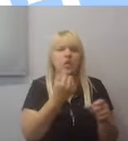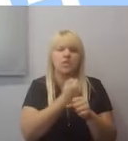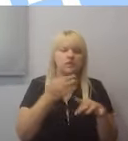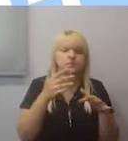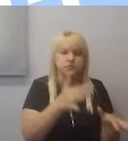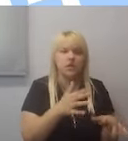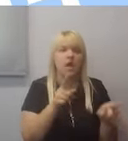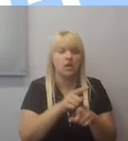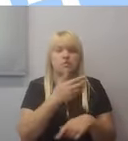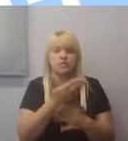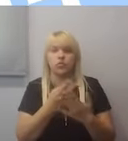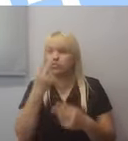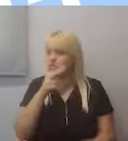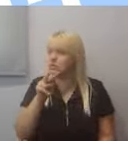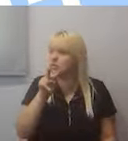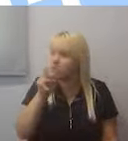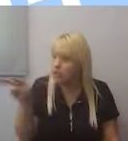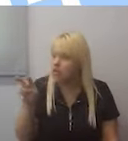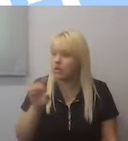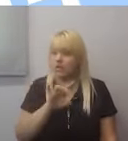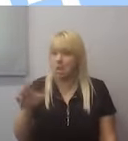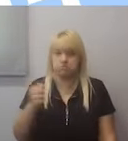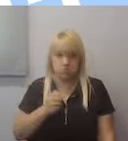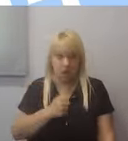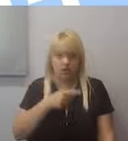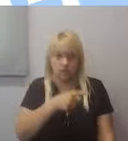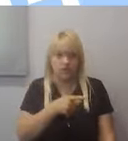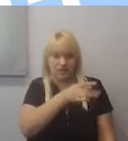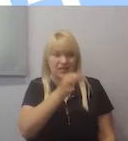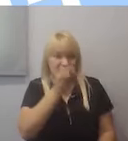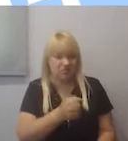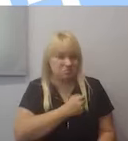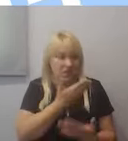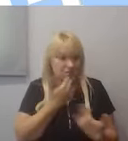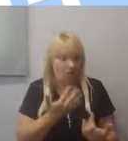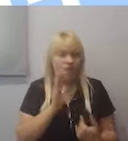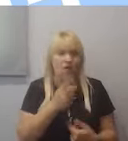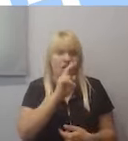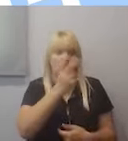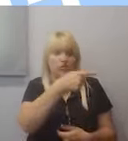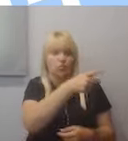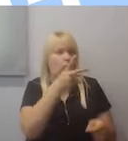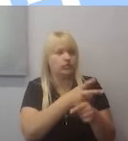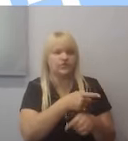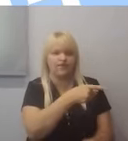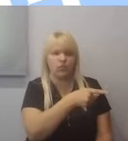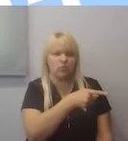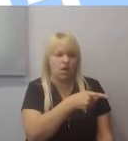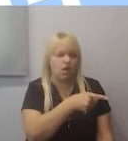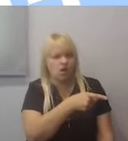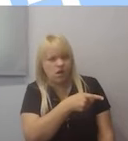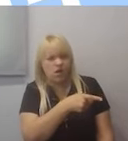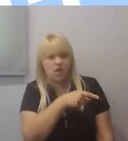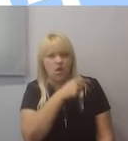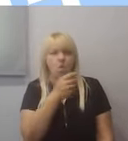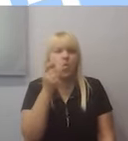dari un tu nebaidies tad nu vai nu tev tiešām bailes nav vai otrkārt tu esi uzdevumā jo nu ukrainā ja mēs skatāāmies